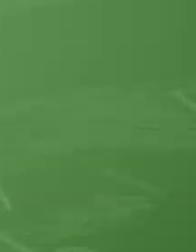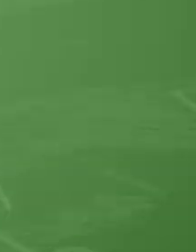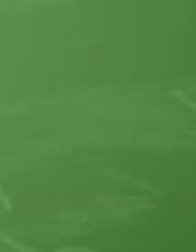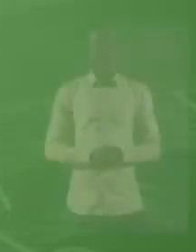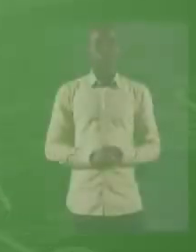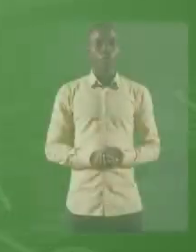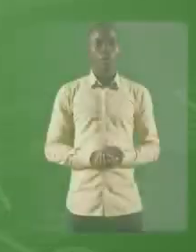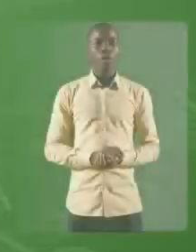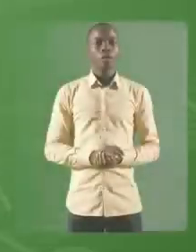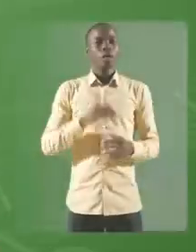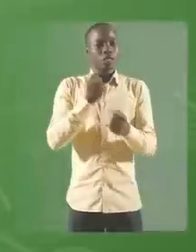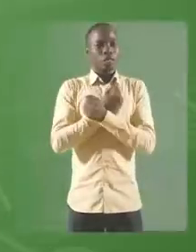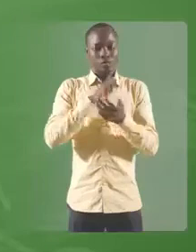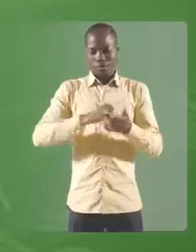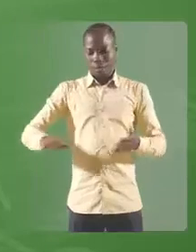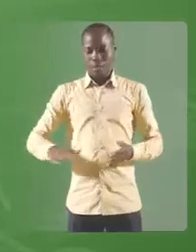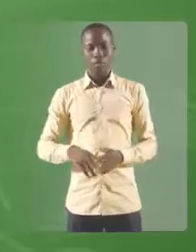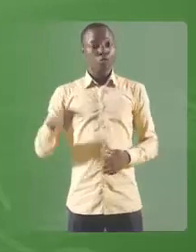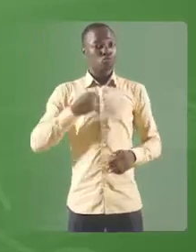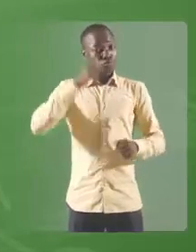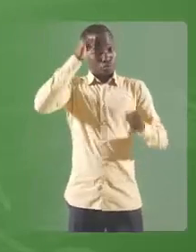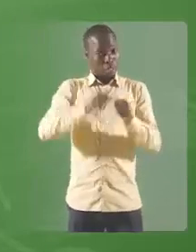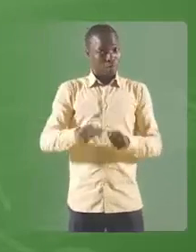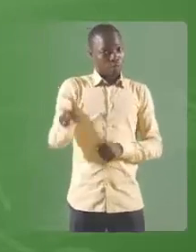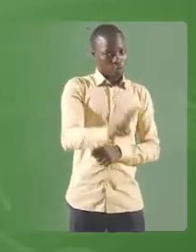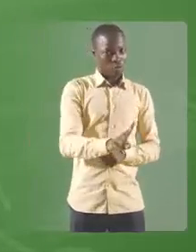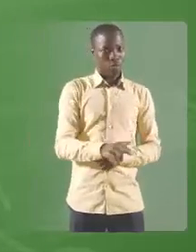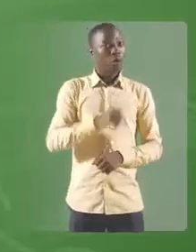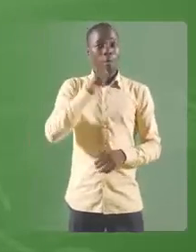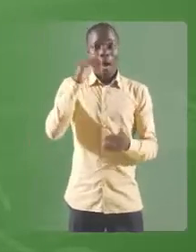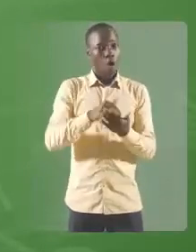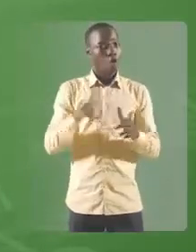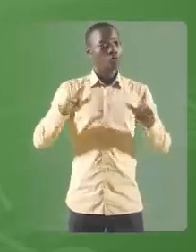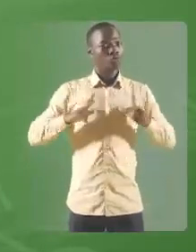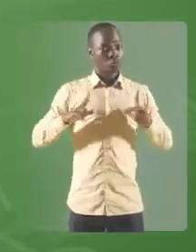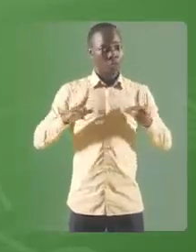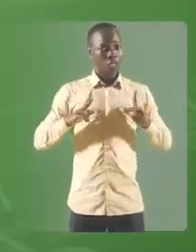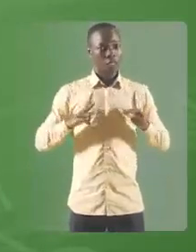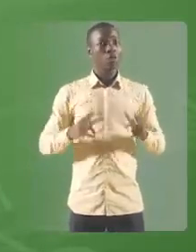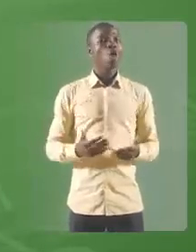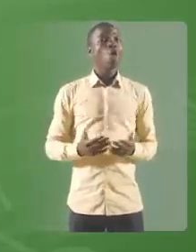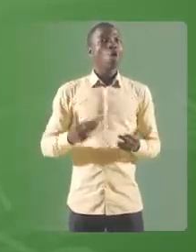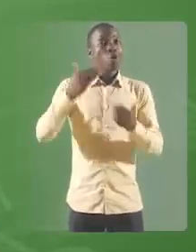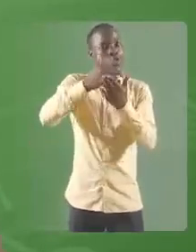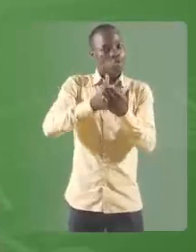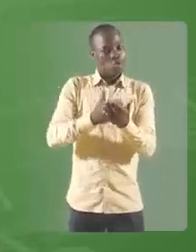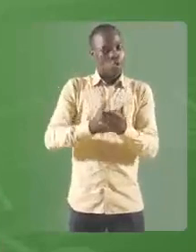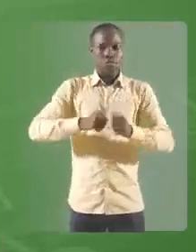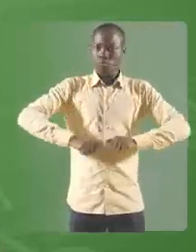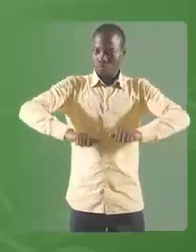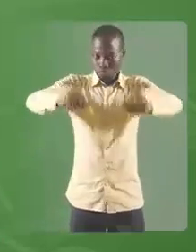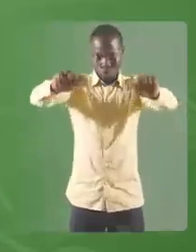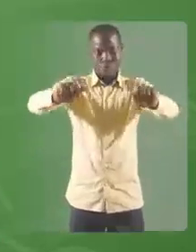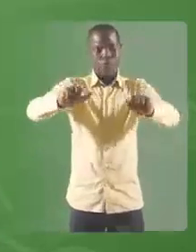Chers apprenants, nous vous rappelons que ce n'est pas encore les vacances. Donc, les cours sont mis à votre